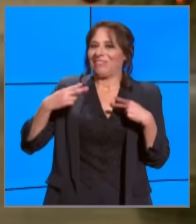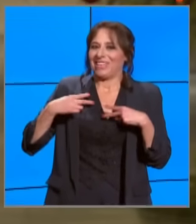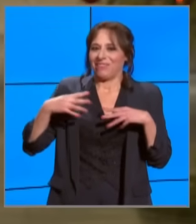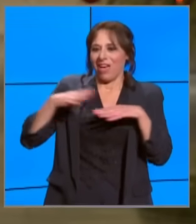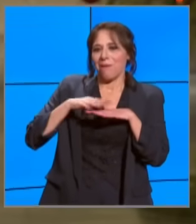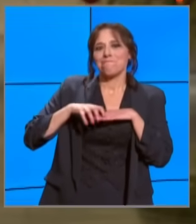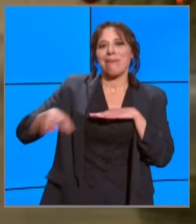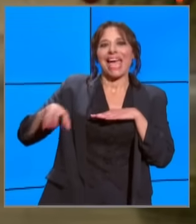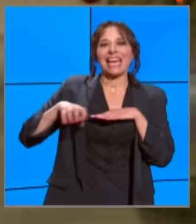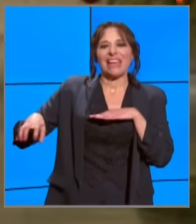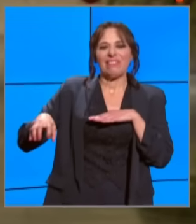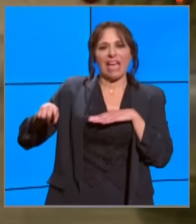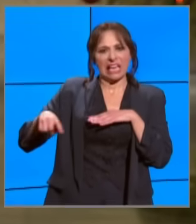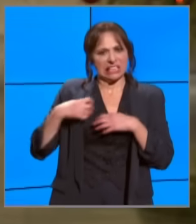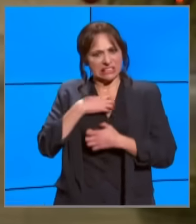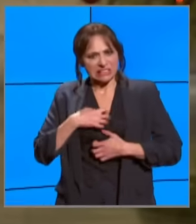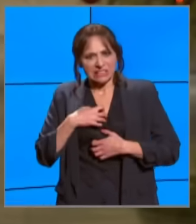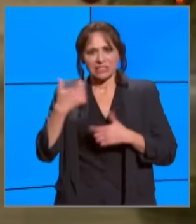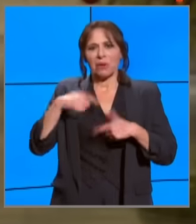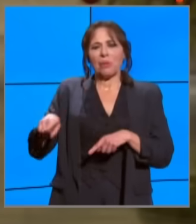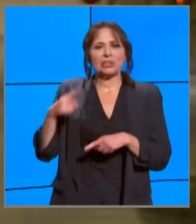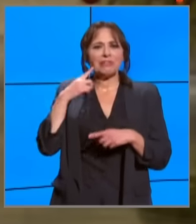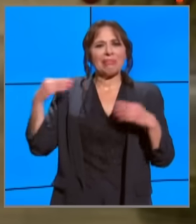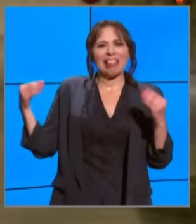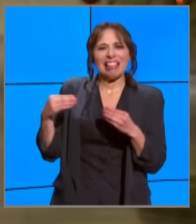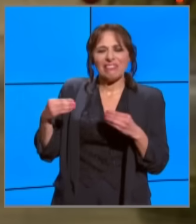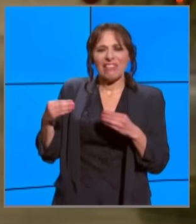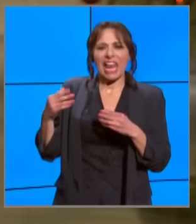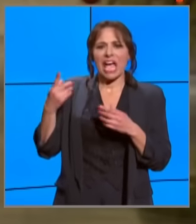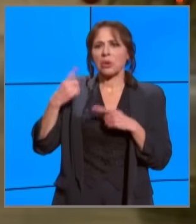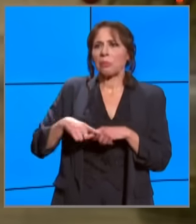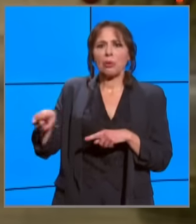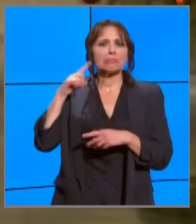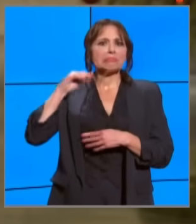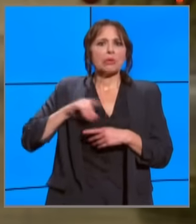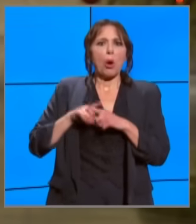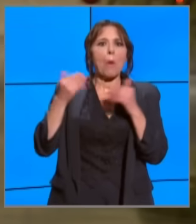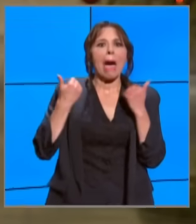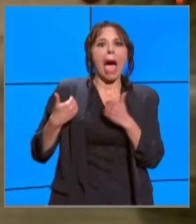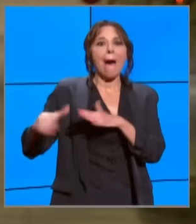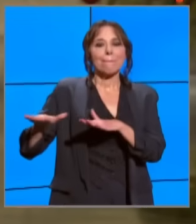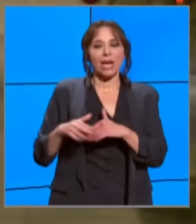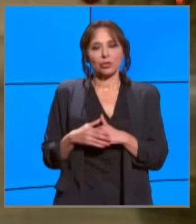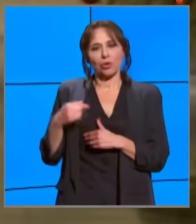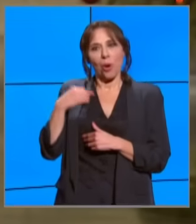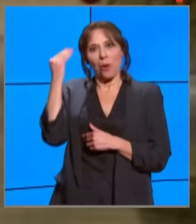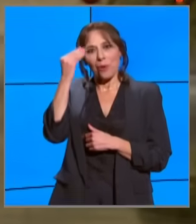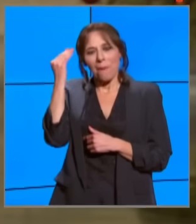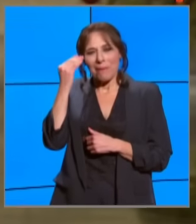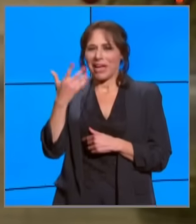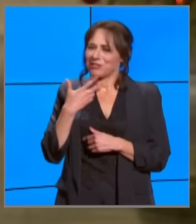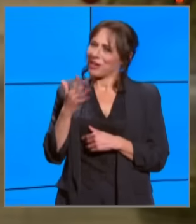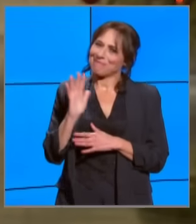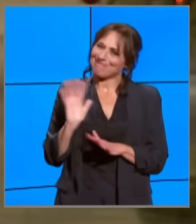frutto della indifferenza e del senso di abbandono penso alla pessima tendenza